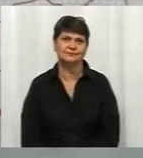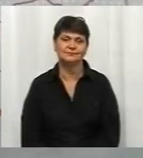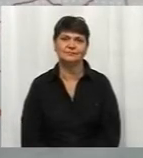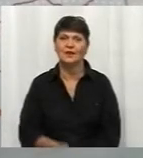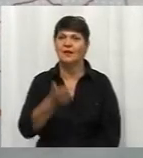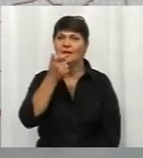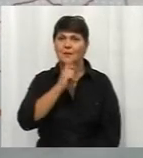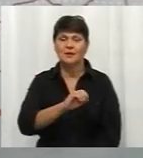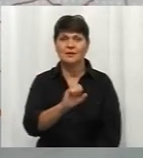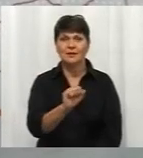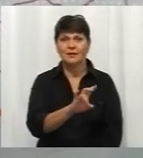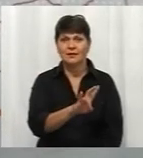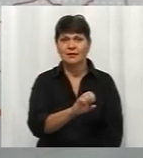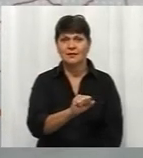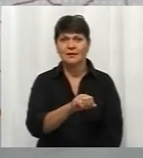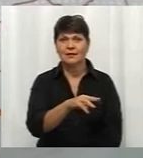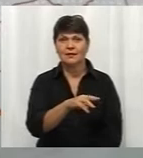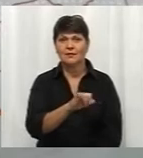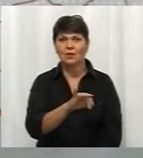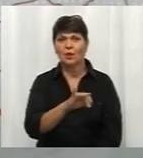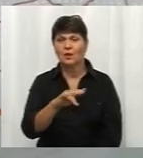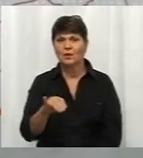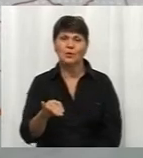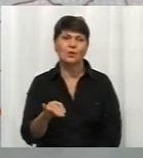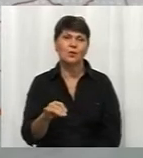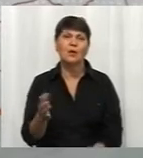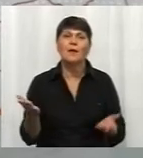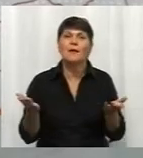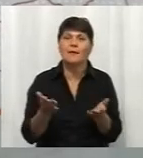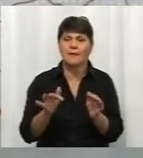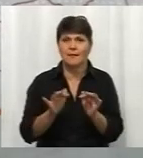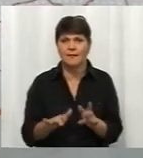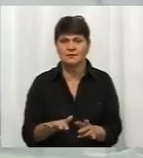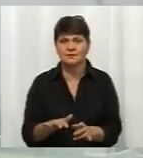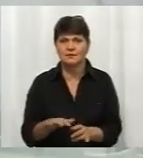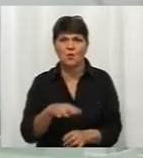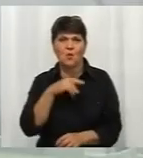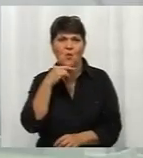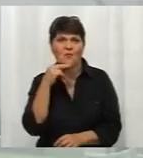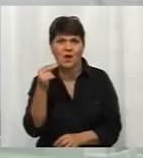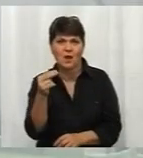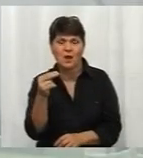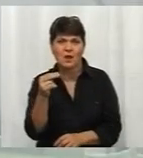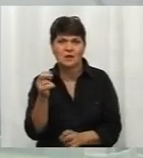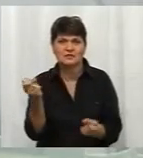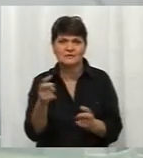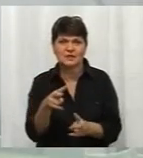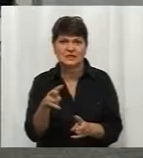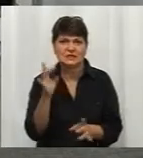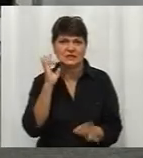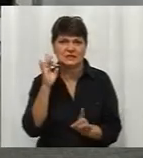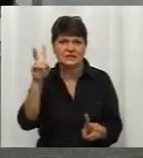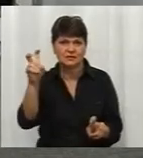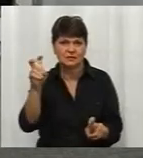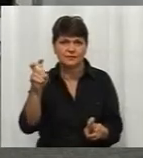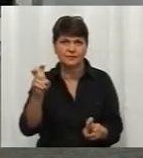Отже, пане Анатолію, які результати акції «Увага! Спецсигнал», яка проводилась у Вінниці от на сьогоднішній день? Акція